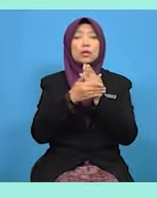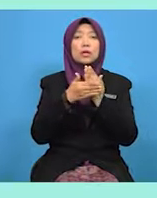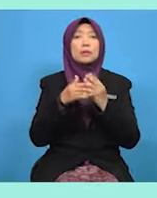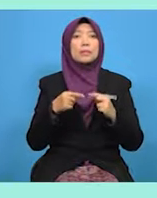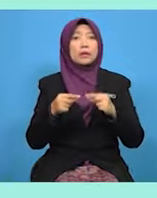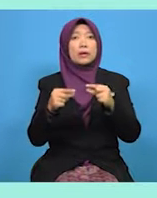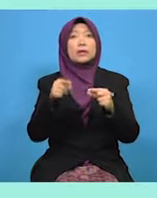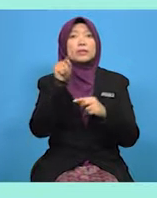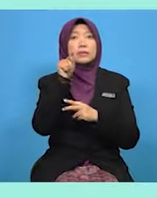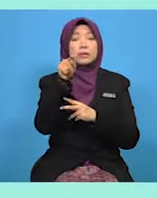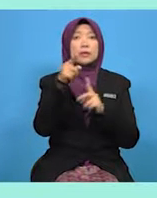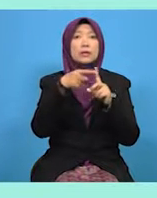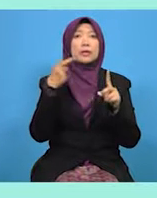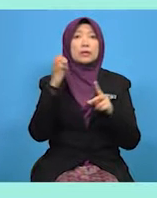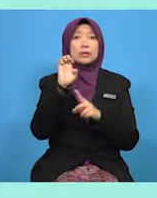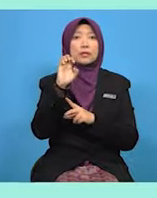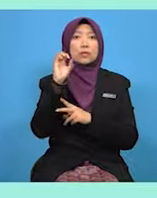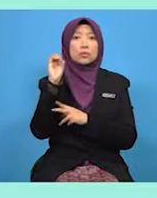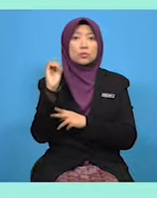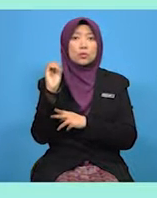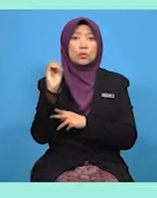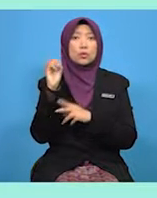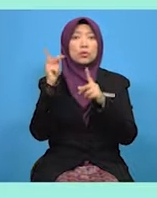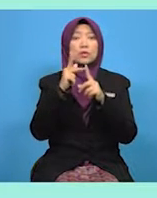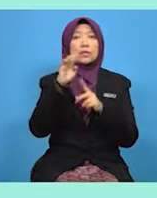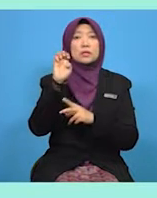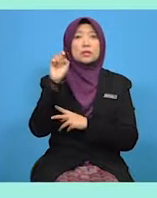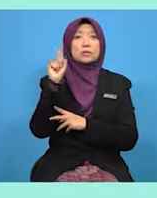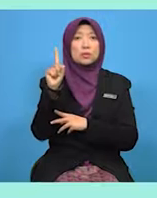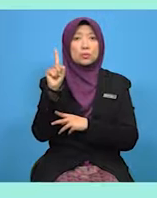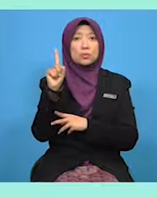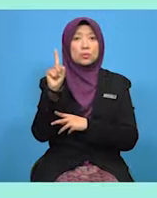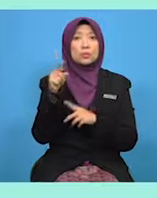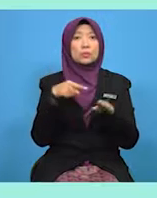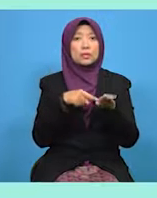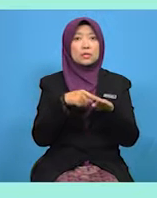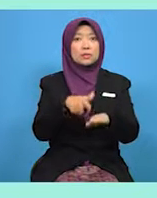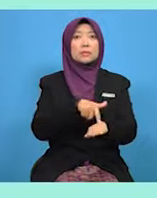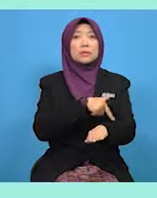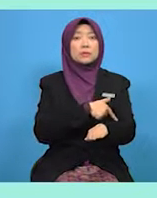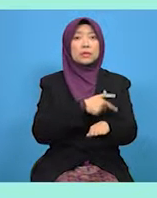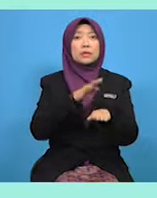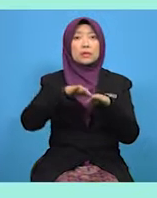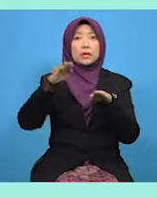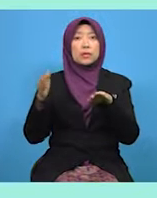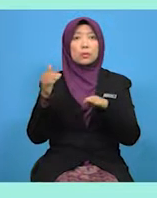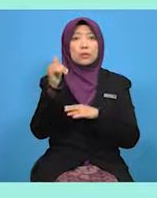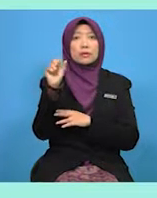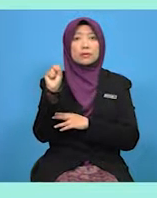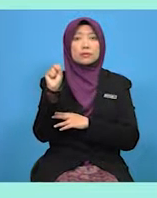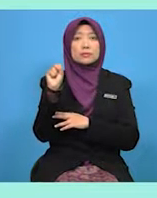pergerakan titik dari E kosong ke E 1 di sepanjang kelo AS.